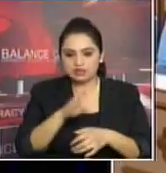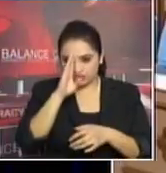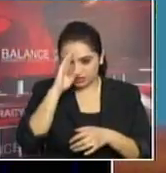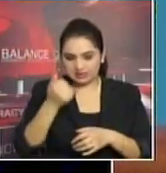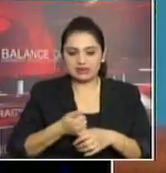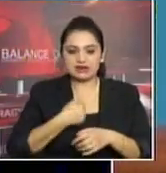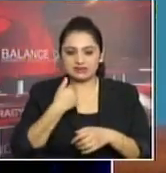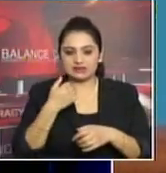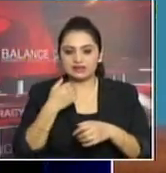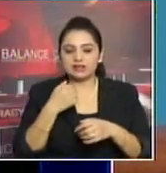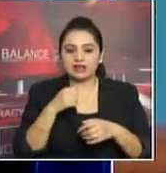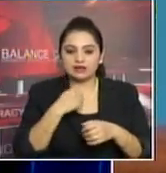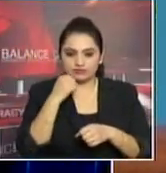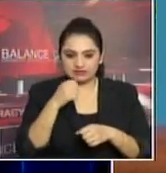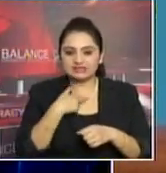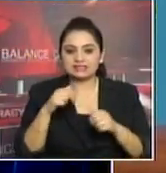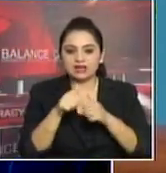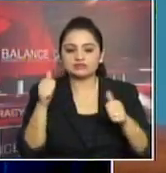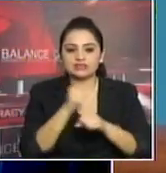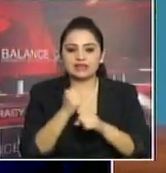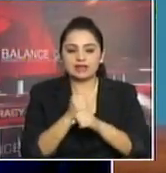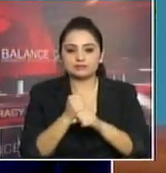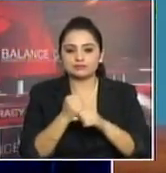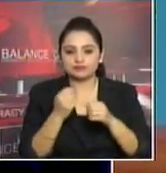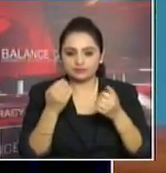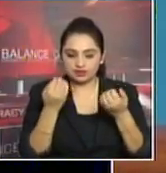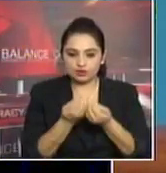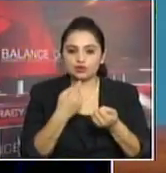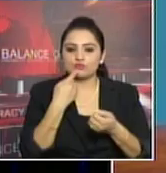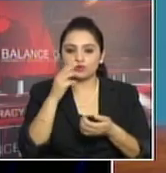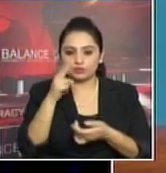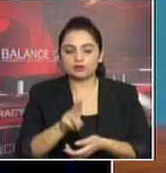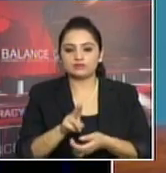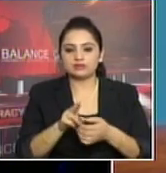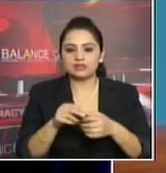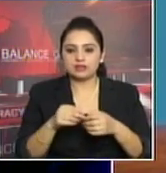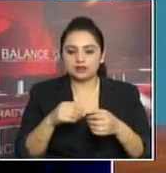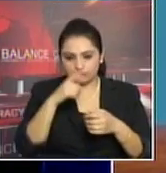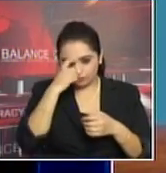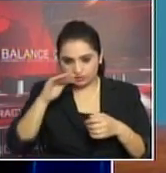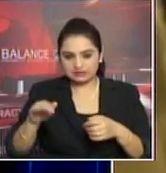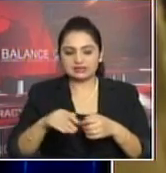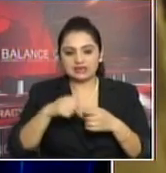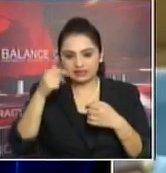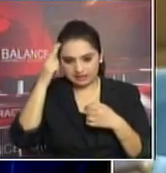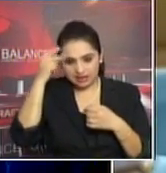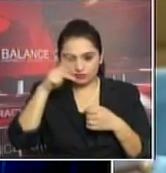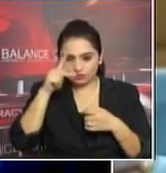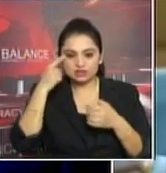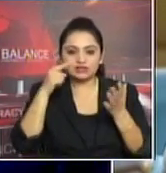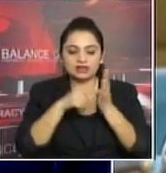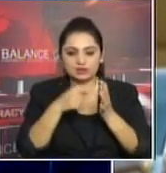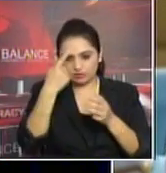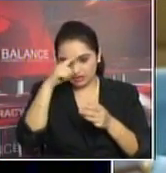भन्दै उहाँले सरकारलाई निरङ्कुशतातर्फ जानबाट संसदले रोक्नुपर्ने बताउनुभयो। मधेसीलाई कालो झण्डा देखाउने नाममा नियन्त्रणमा